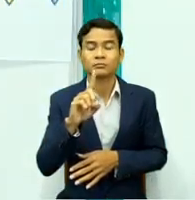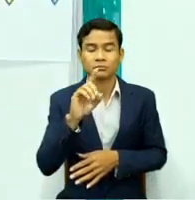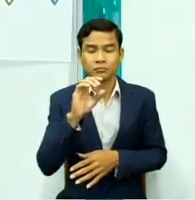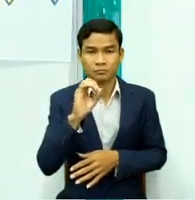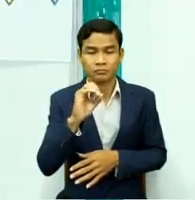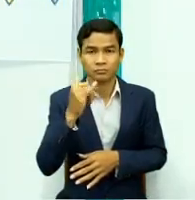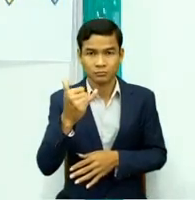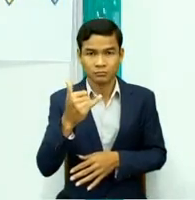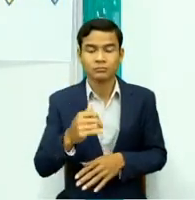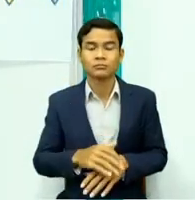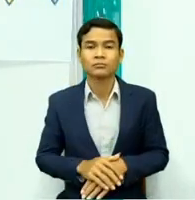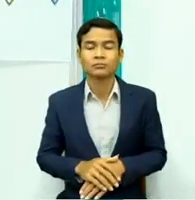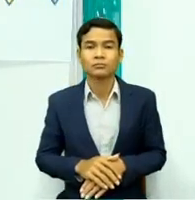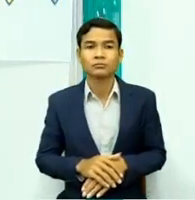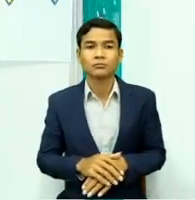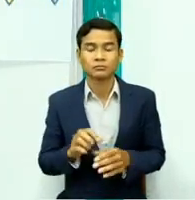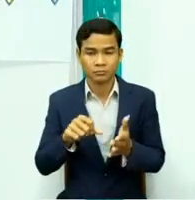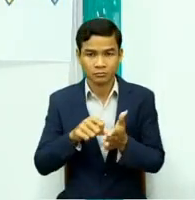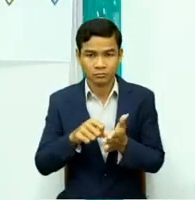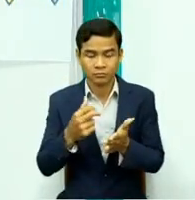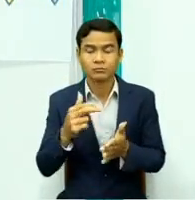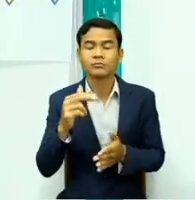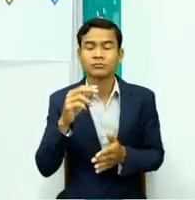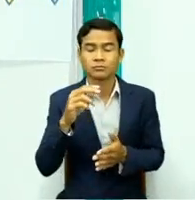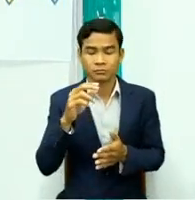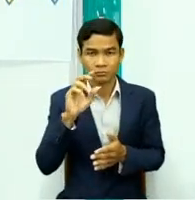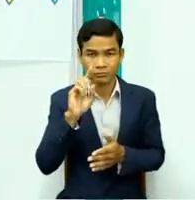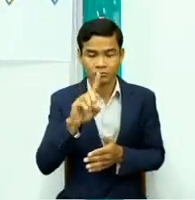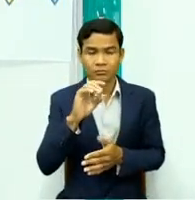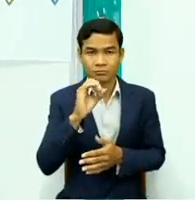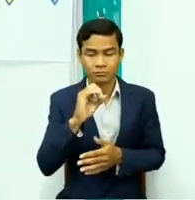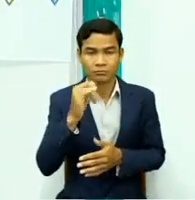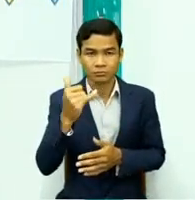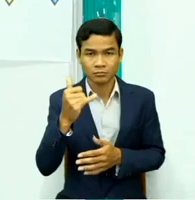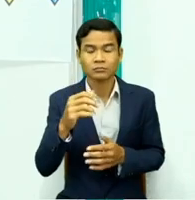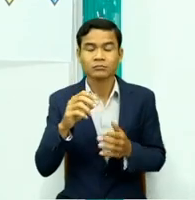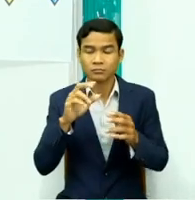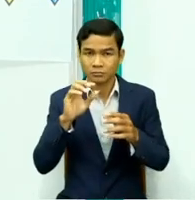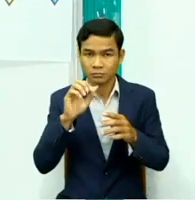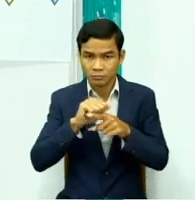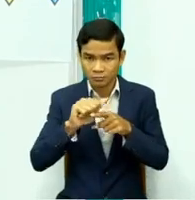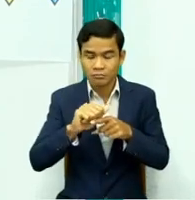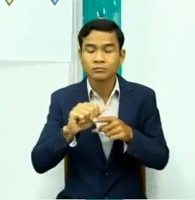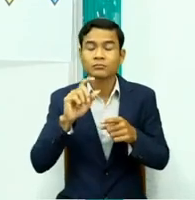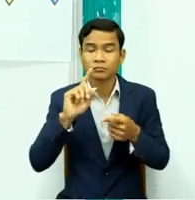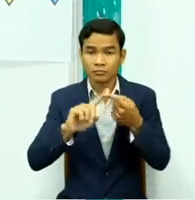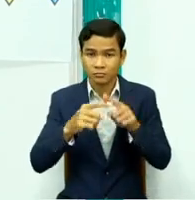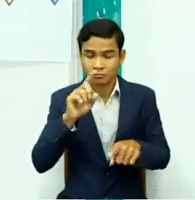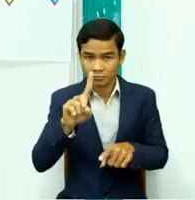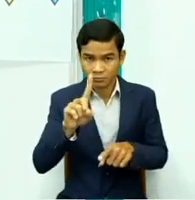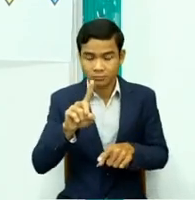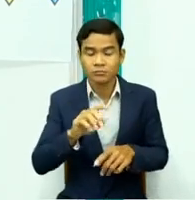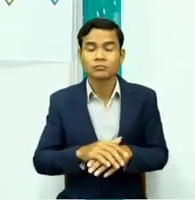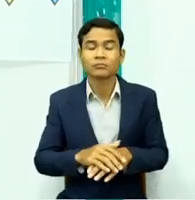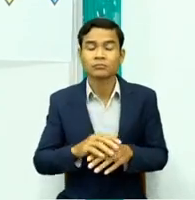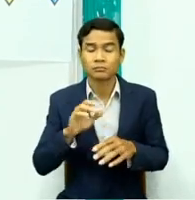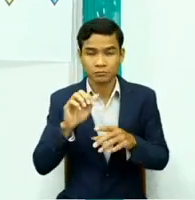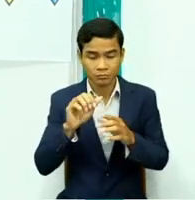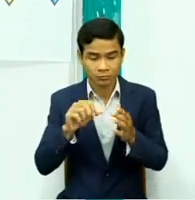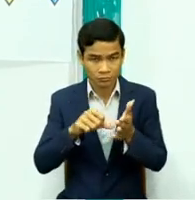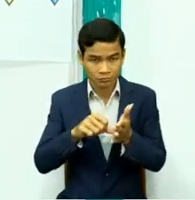ណាកូនណាចាទំព័រទី 106 នេះណាកូនចាទំព័រទី 106 លំហាត់លេខ 1 ណាកូនចាលំហាត់លេខ 1